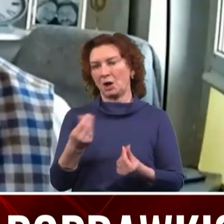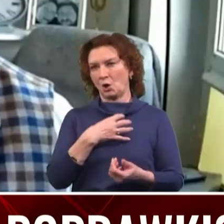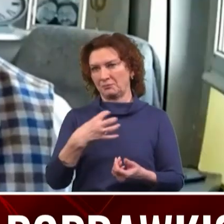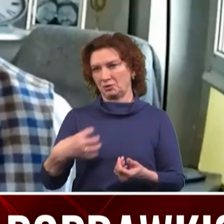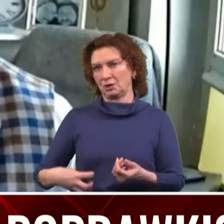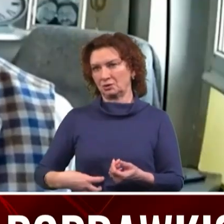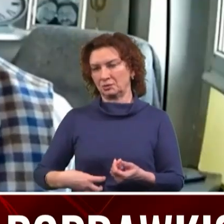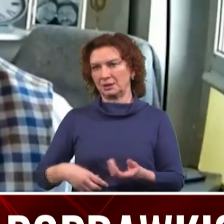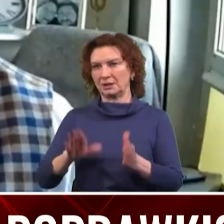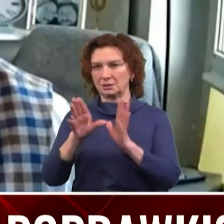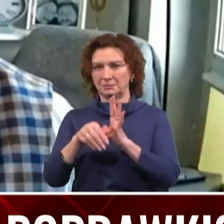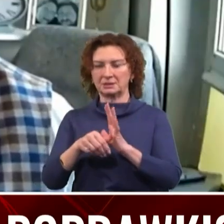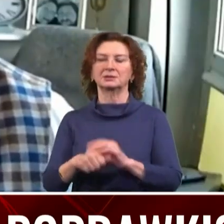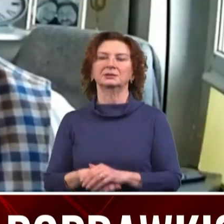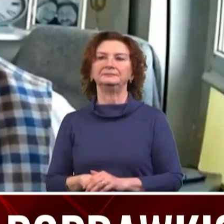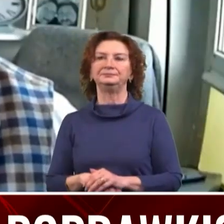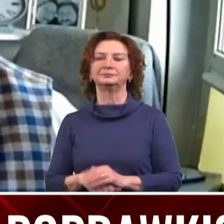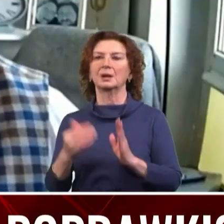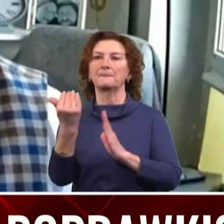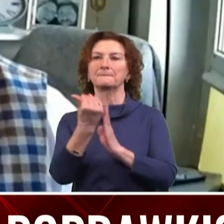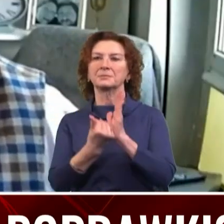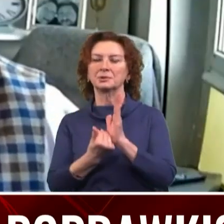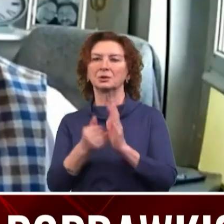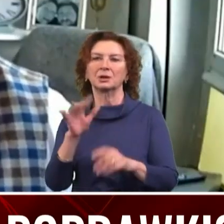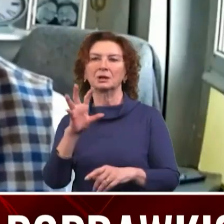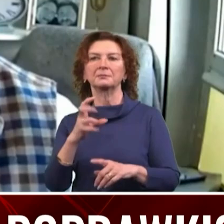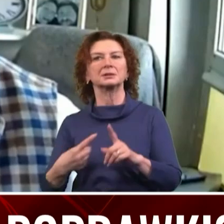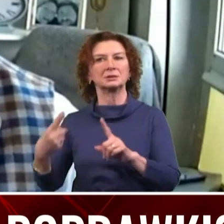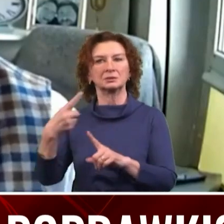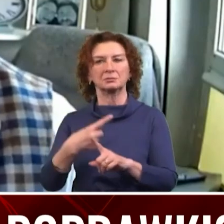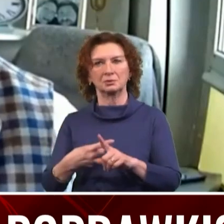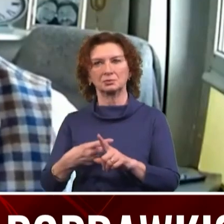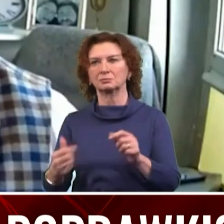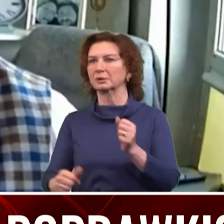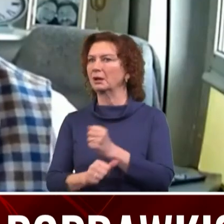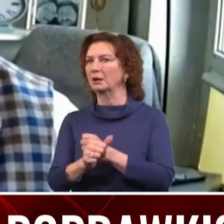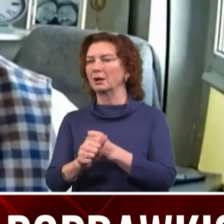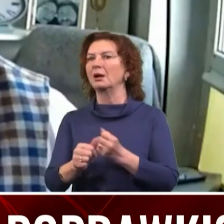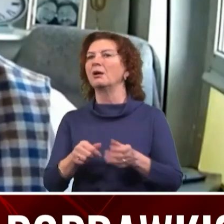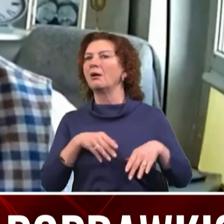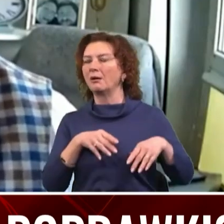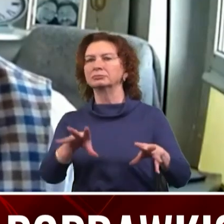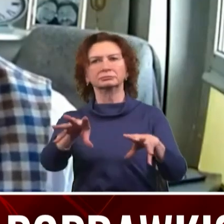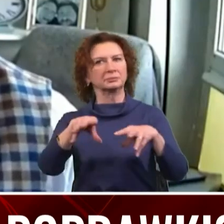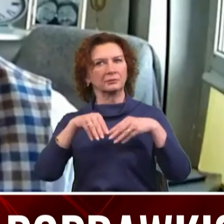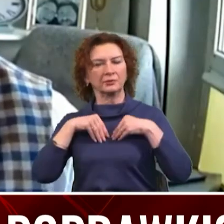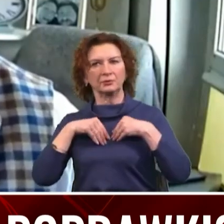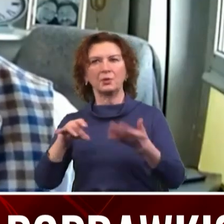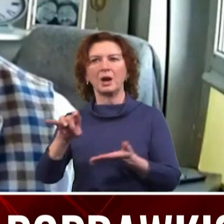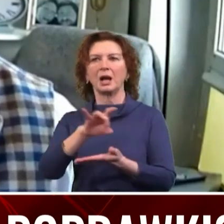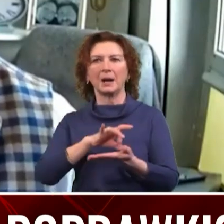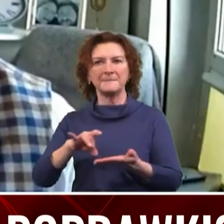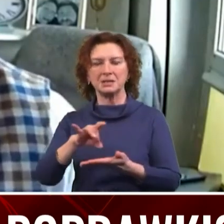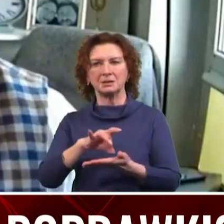Ponadto warto zaznaczyć taką rzecz, że program 500+, można powiedzieć, że wpływa do gmin, do jednostek samorządu